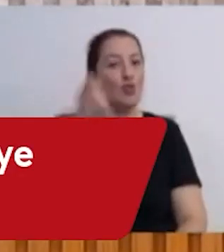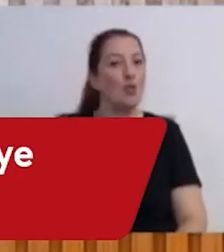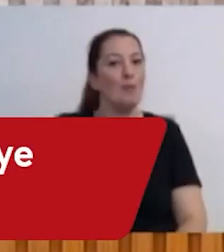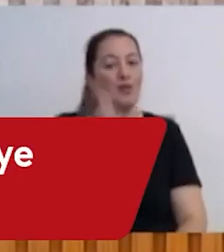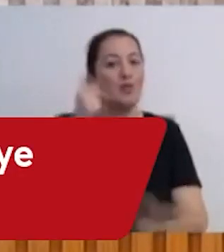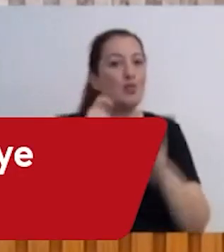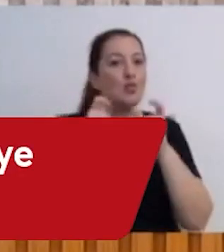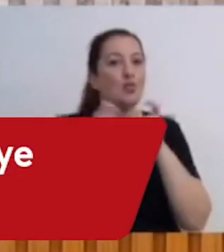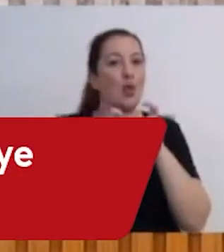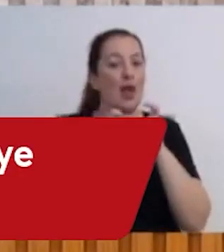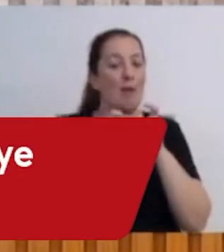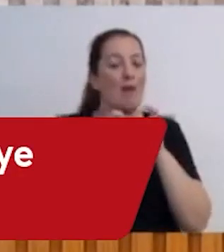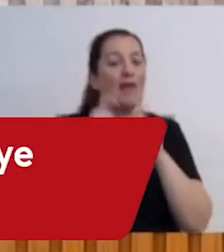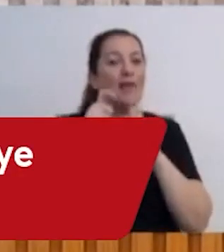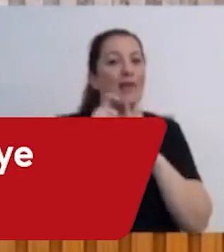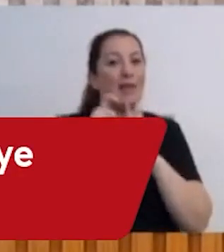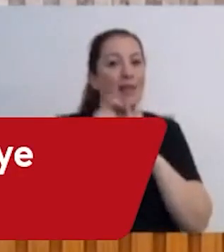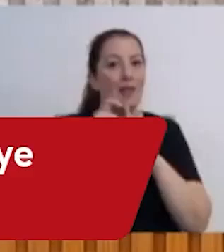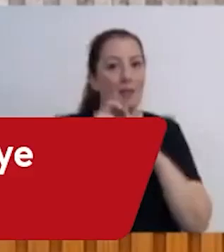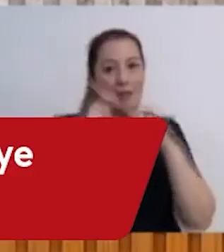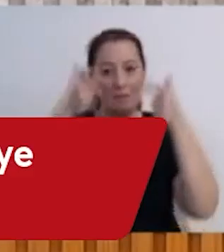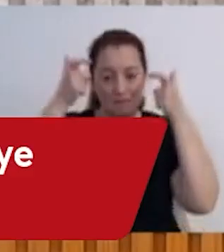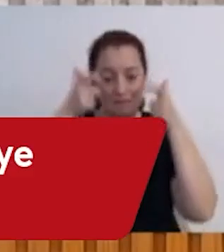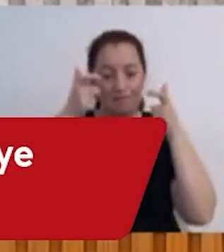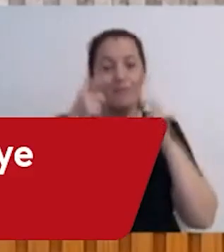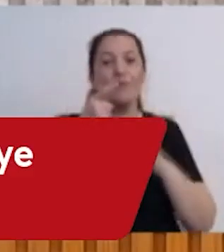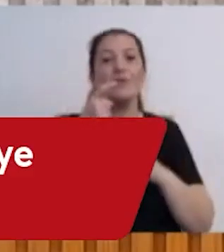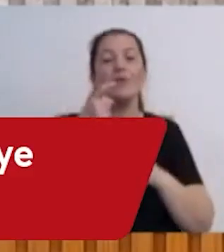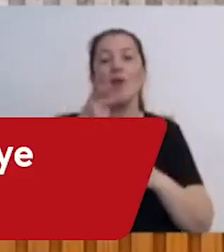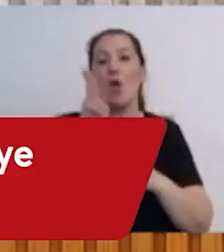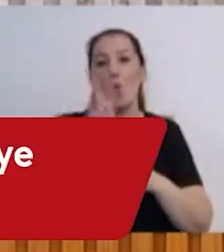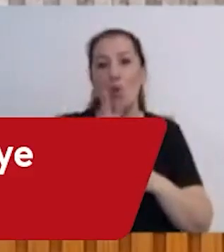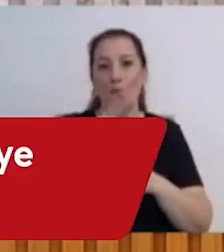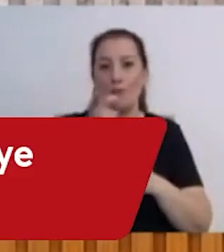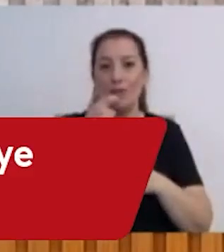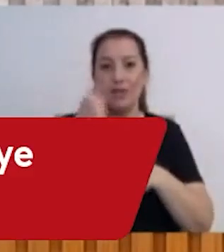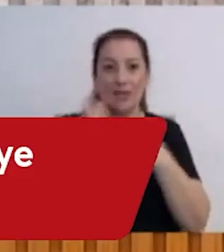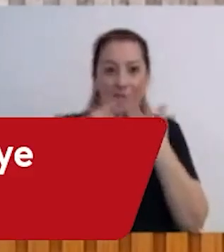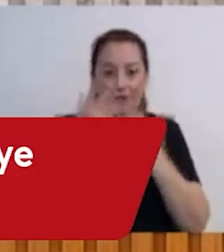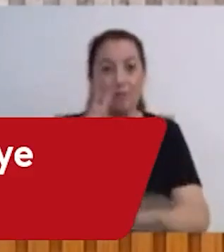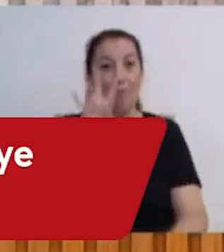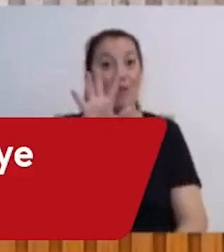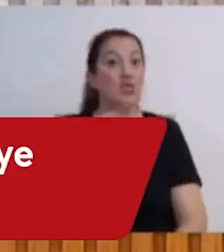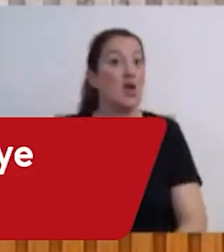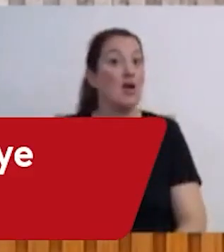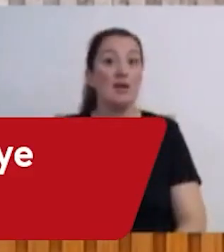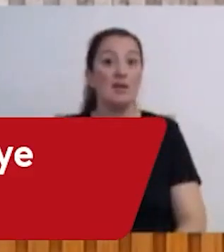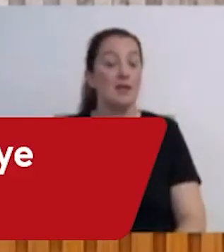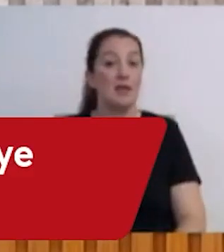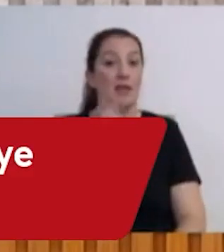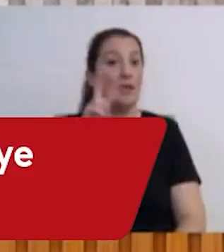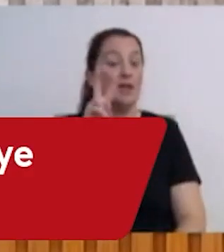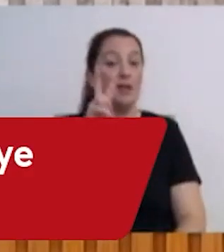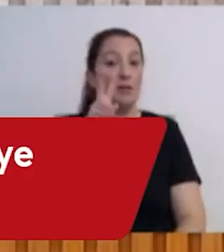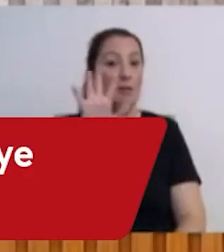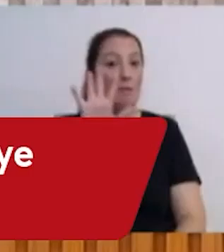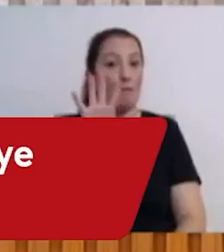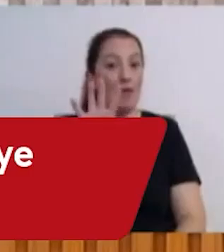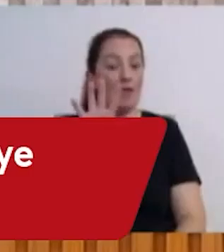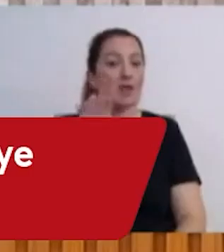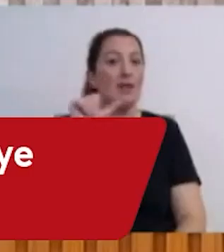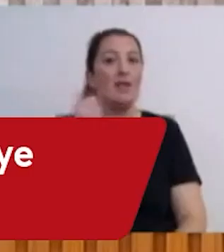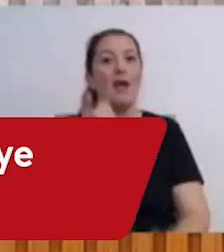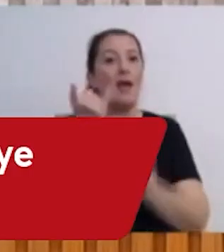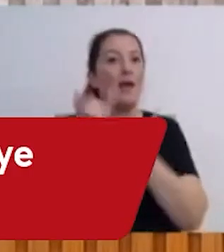Cumhurbaşkanımız Sayın Süleyman Demirel'in ölüm yıldönümü. 25 Haziran 2005